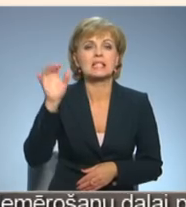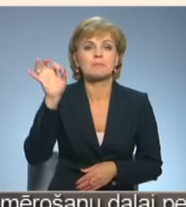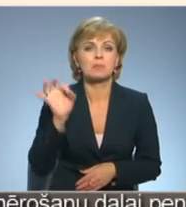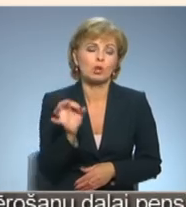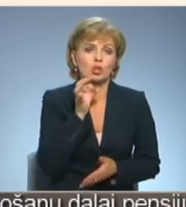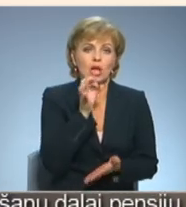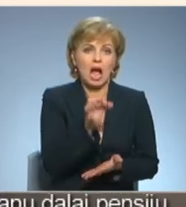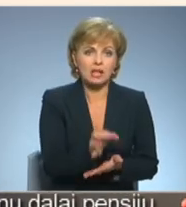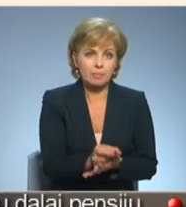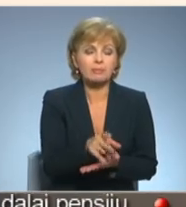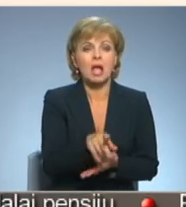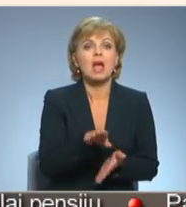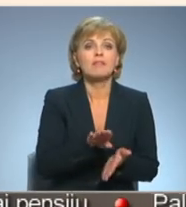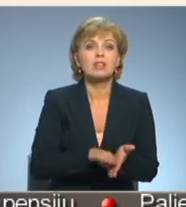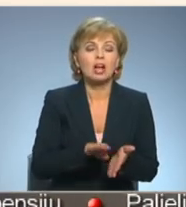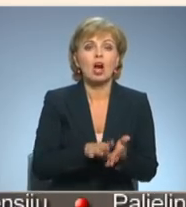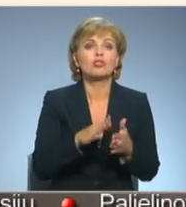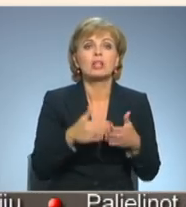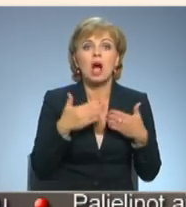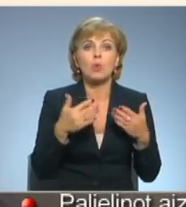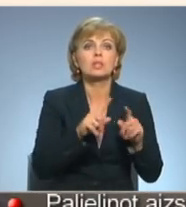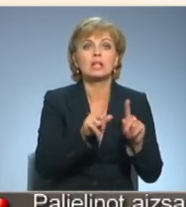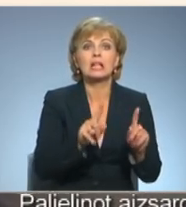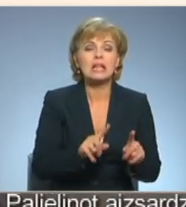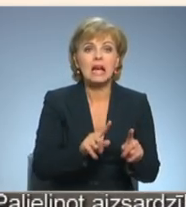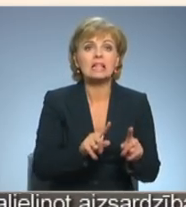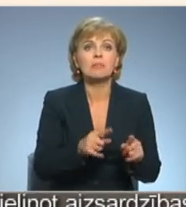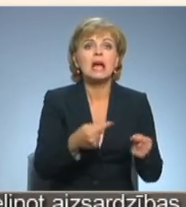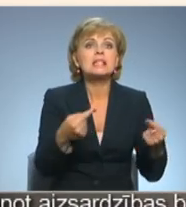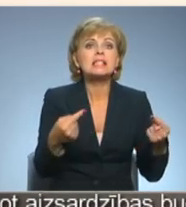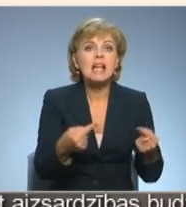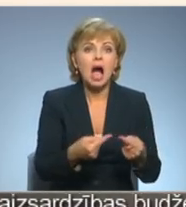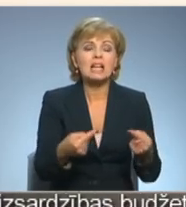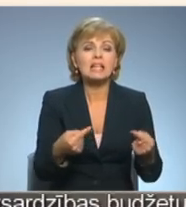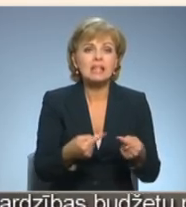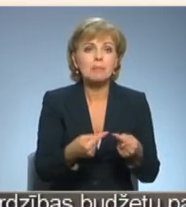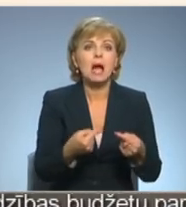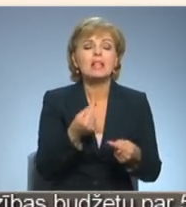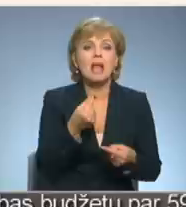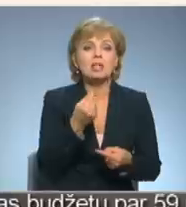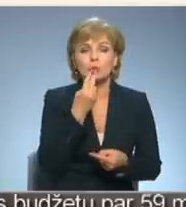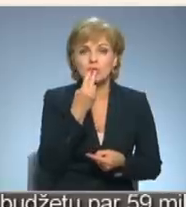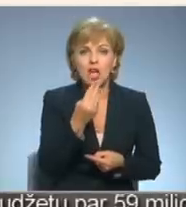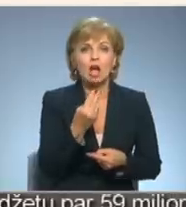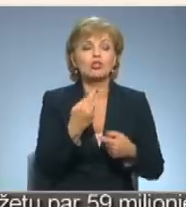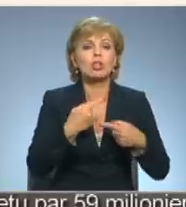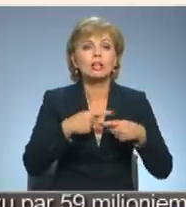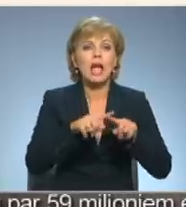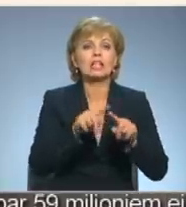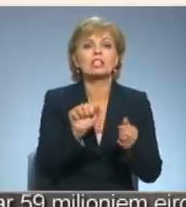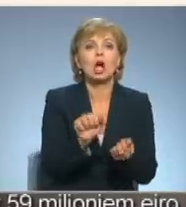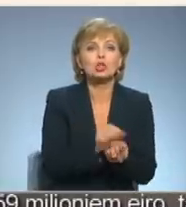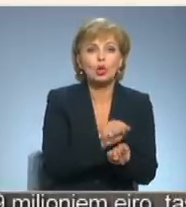atbildīgo. Vienkārši tā ir tik daudzu lietu sakritība. Mēs arī esam nedaudz skatījušies tehniskās